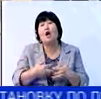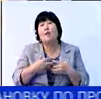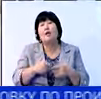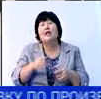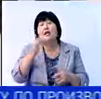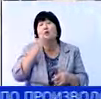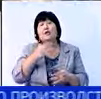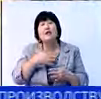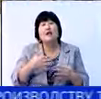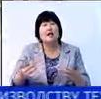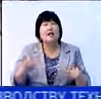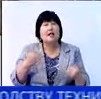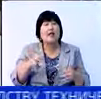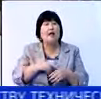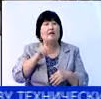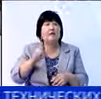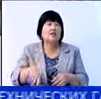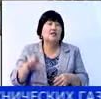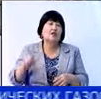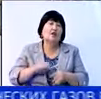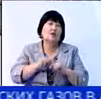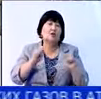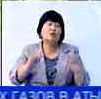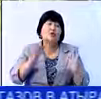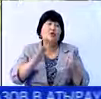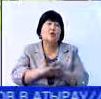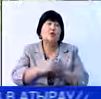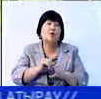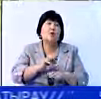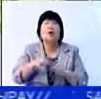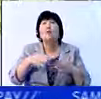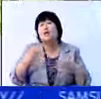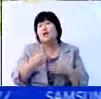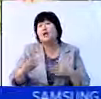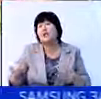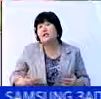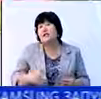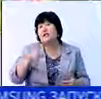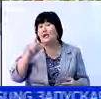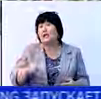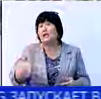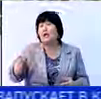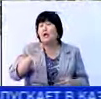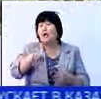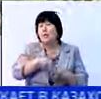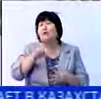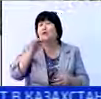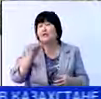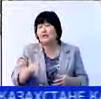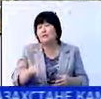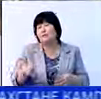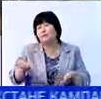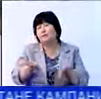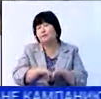и медикаментами. Для врачей и пациентов созданы все условия. Большую часть жизни пациенты лепрозория проводят здесь.